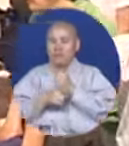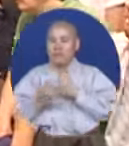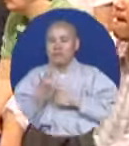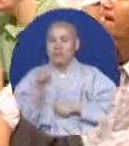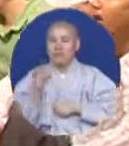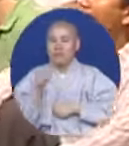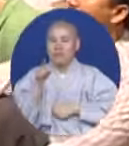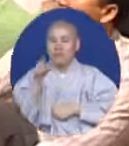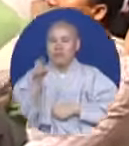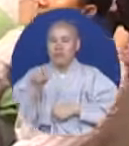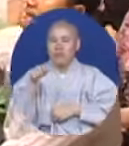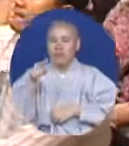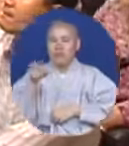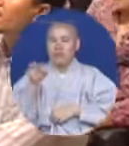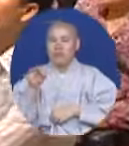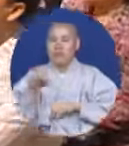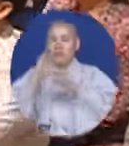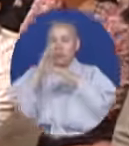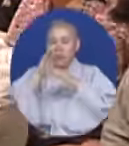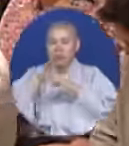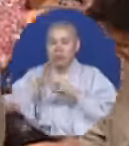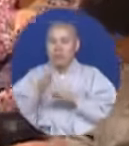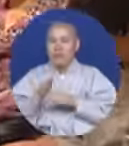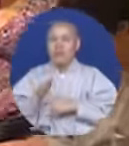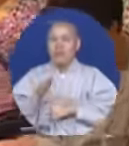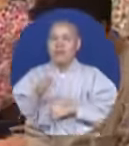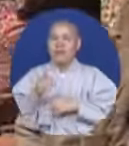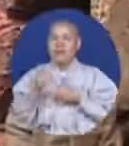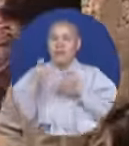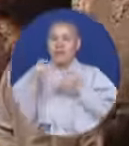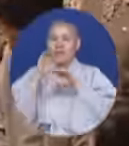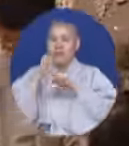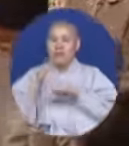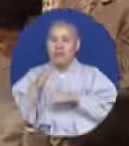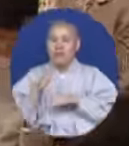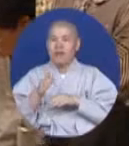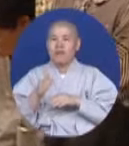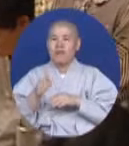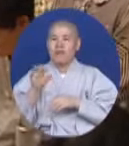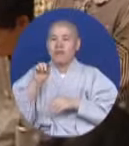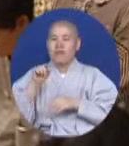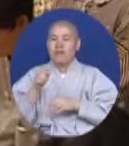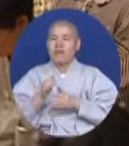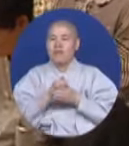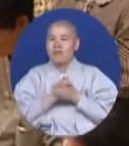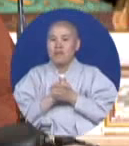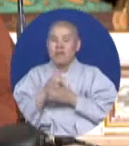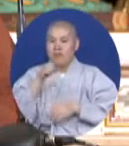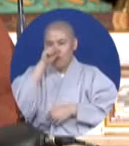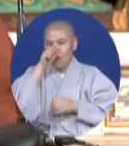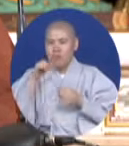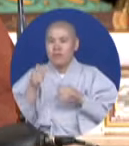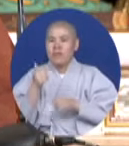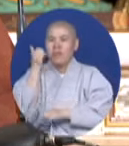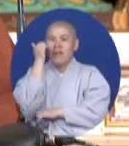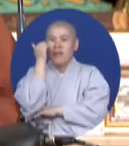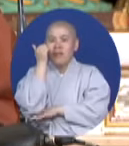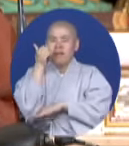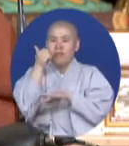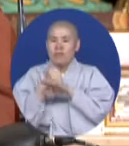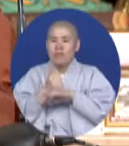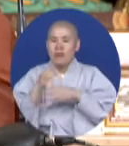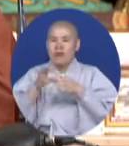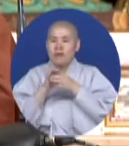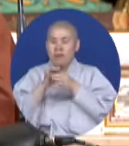이것이 원만한 인과를 이루어가는 아주 중요한 법문입니다.